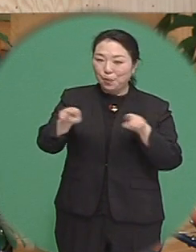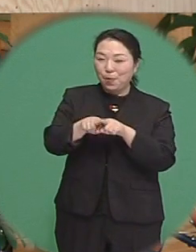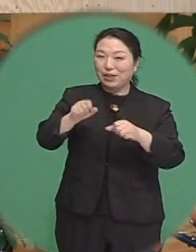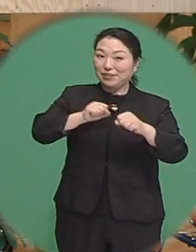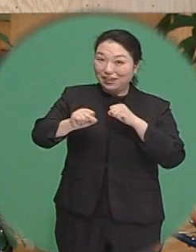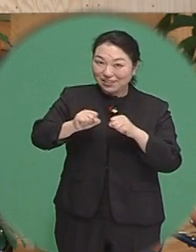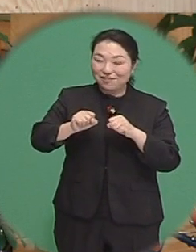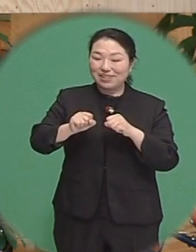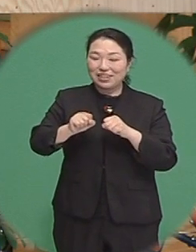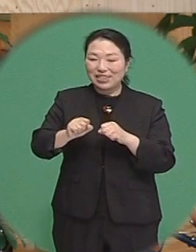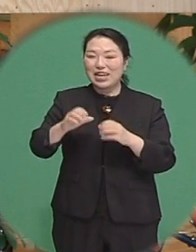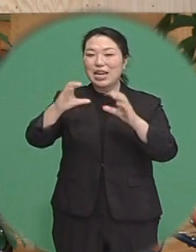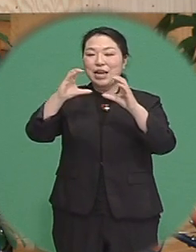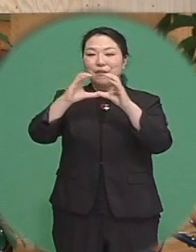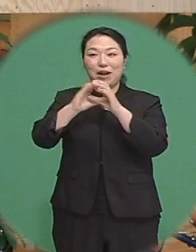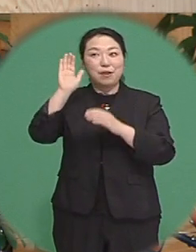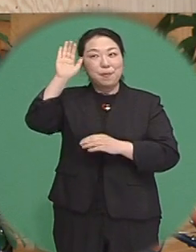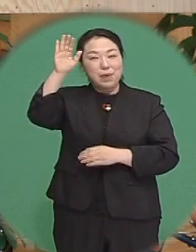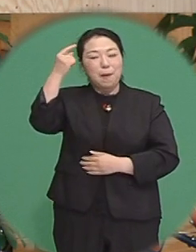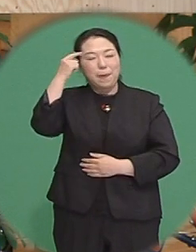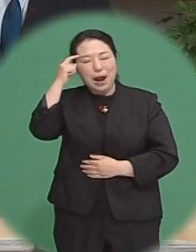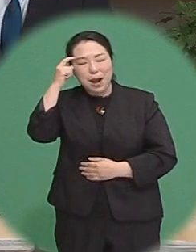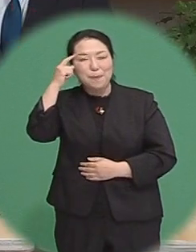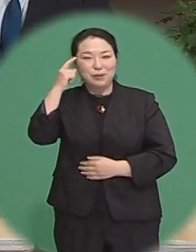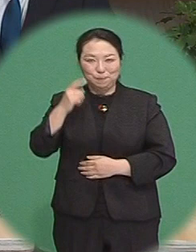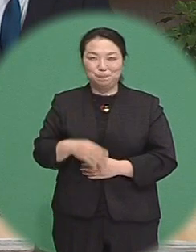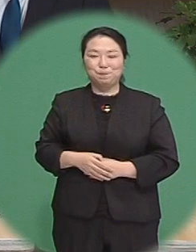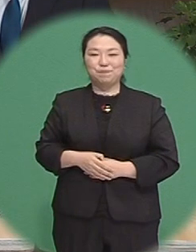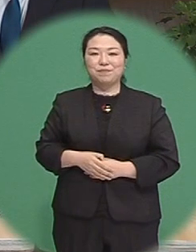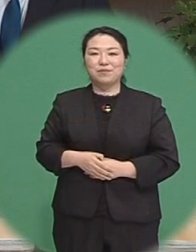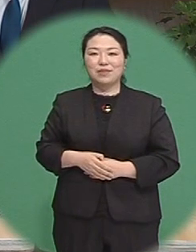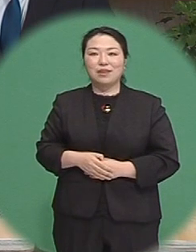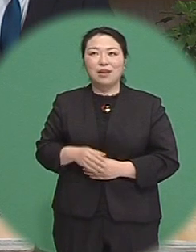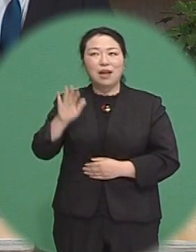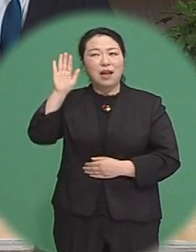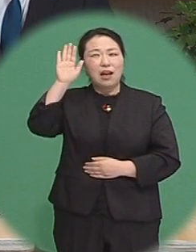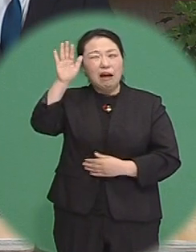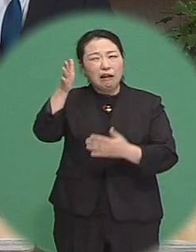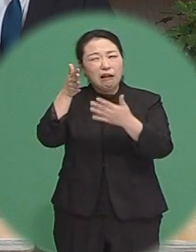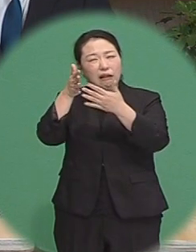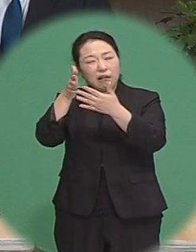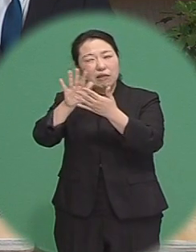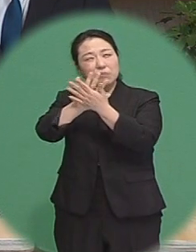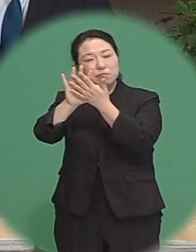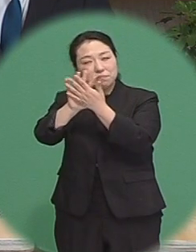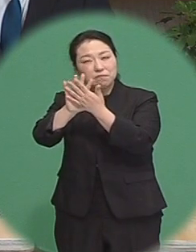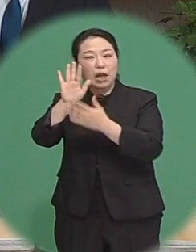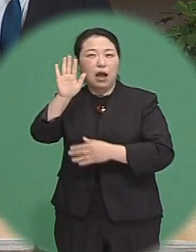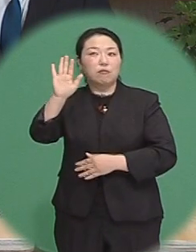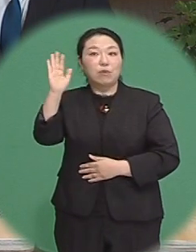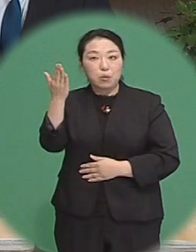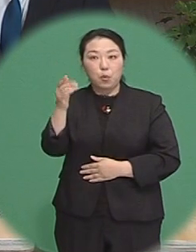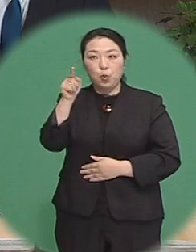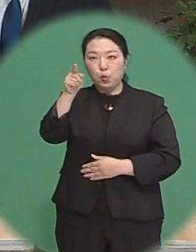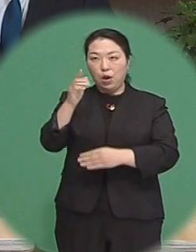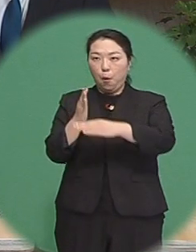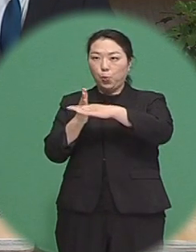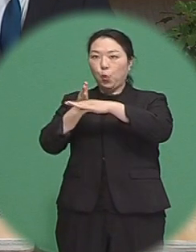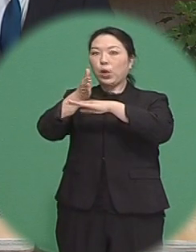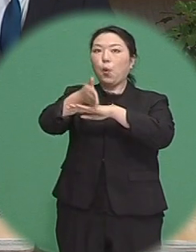かきいわきの未来を考えていきます先行きが不透明な時代ではありますがそれを